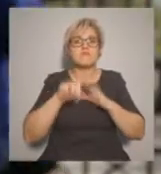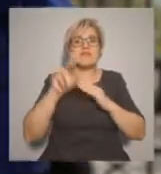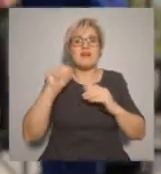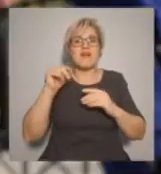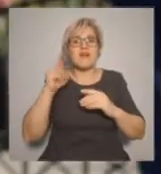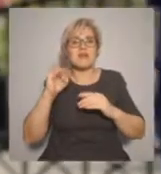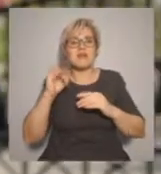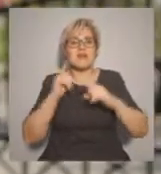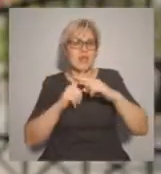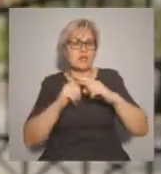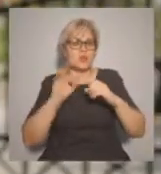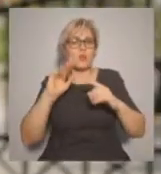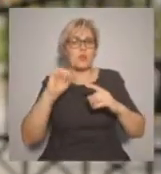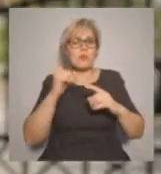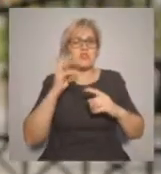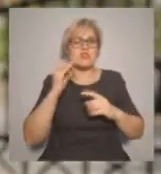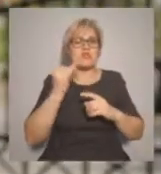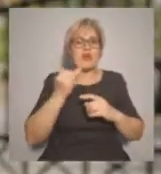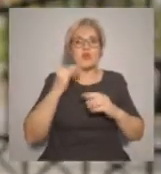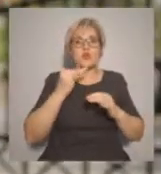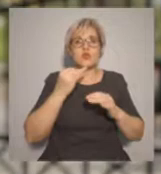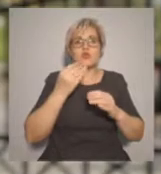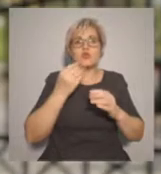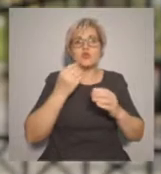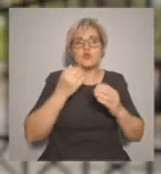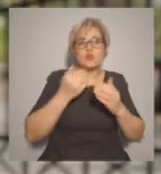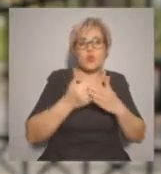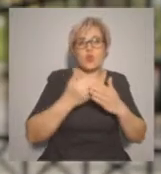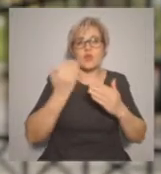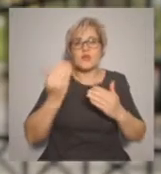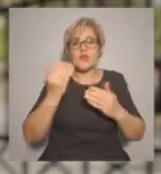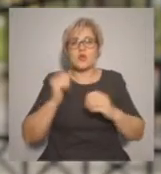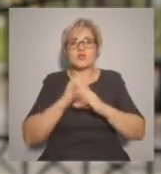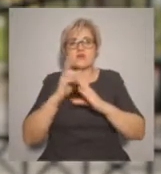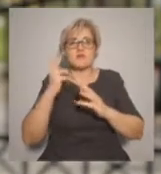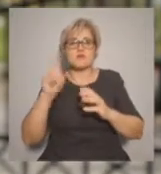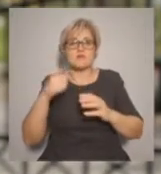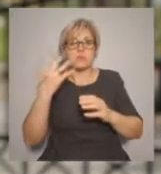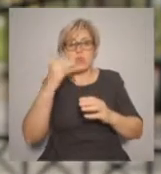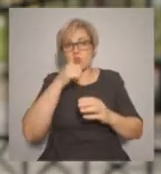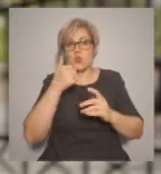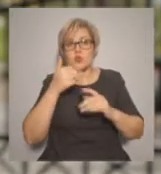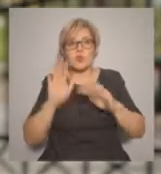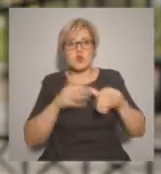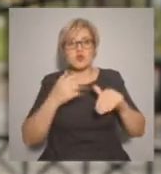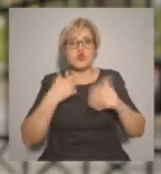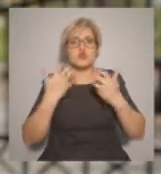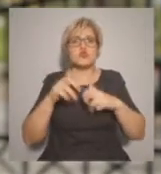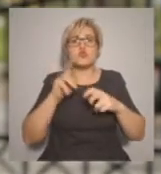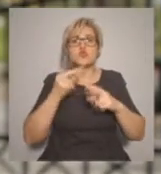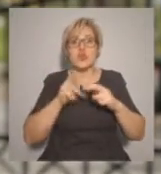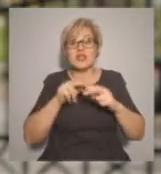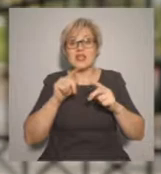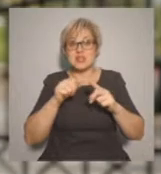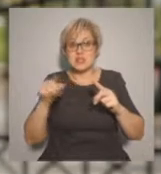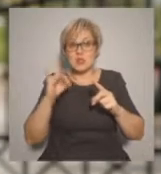скажем, от первой сваи, от закладки креста и до его открытия, его освящения,